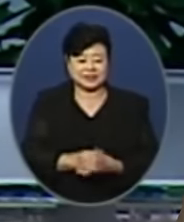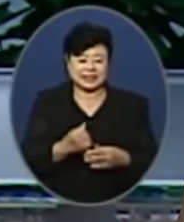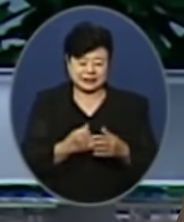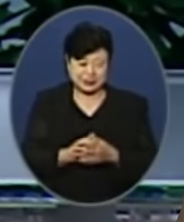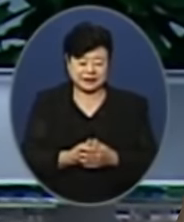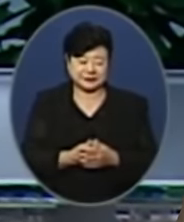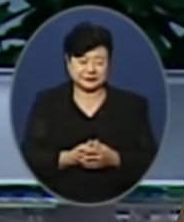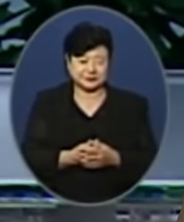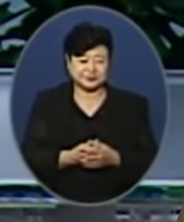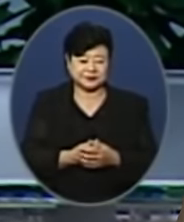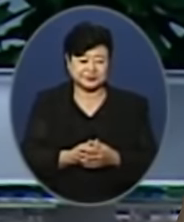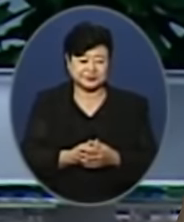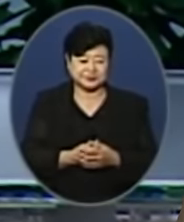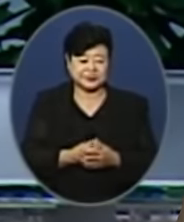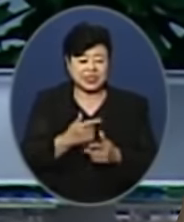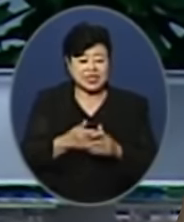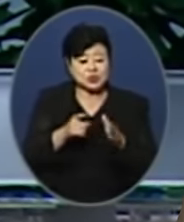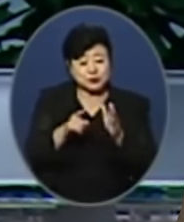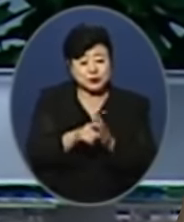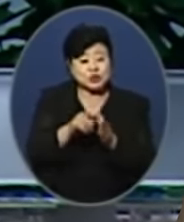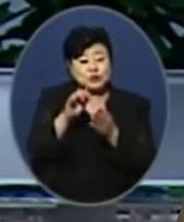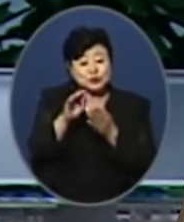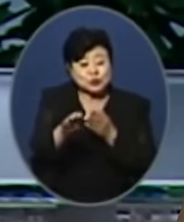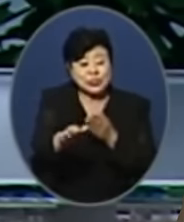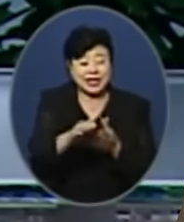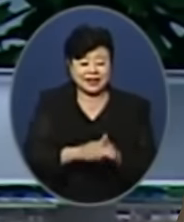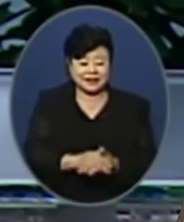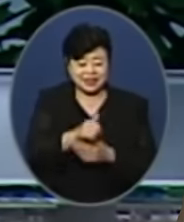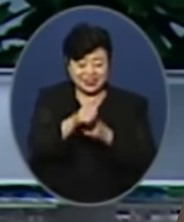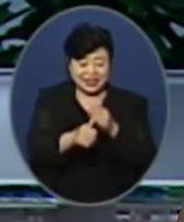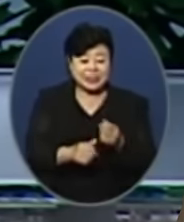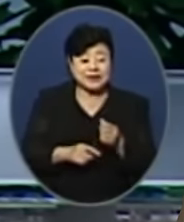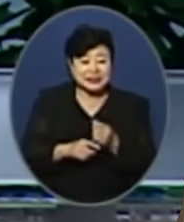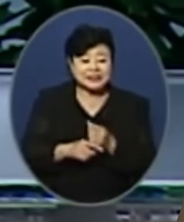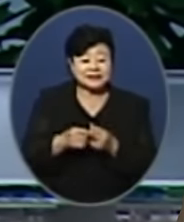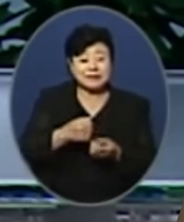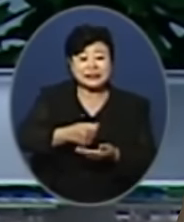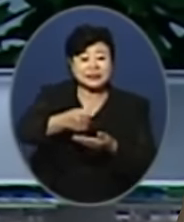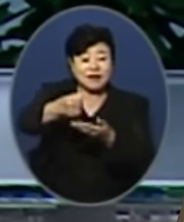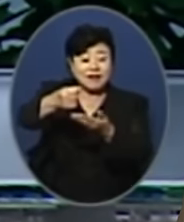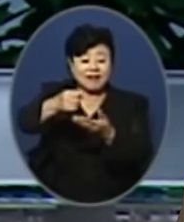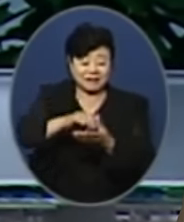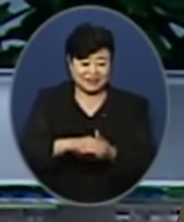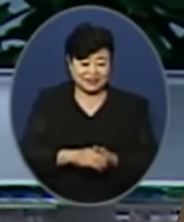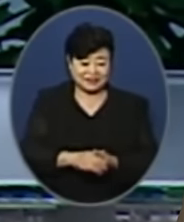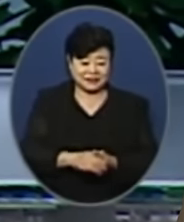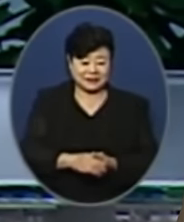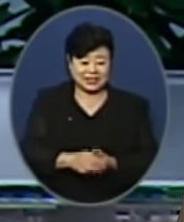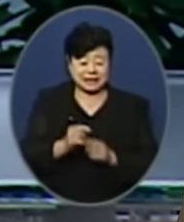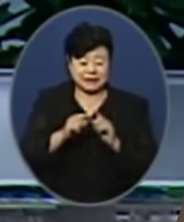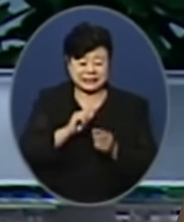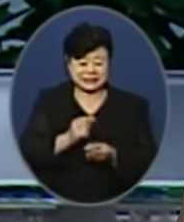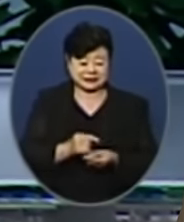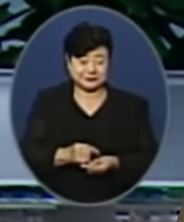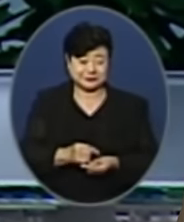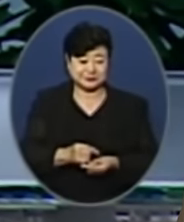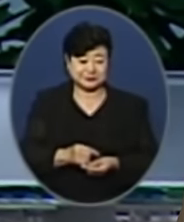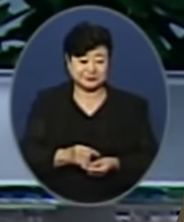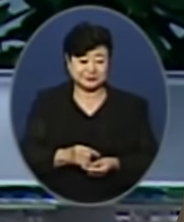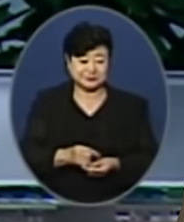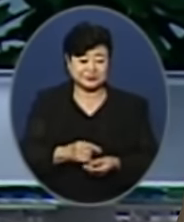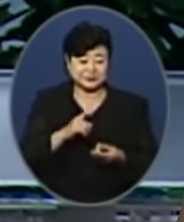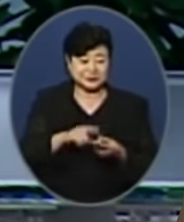그러므로 우리가 예수 믿고 난 다음에 하나님의 뜻을 받들어 성령의 열매를 맺고